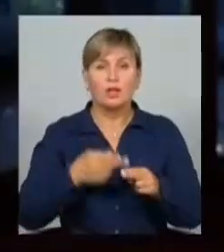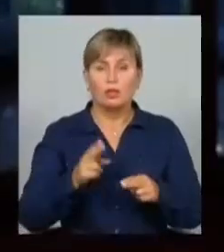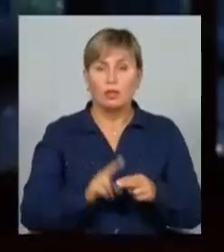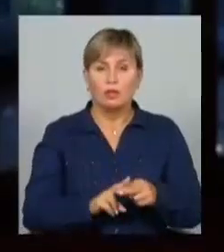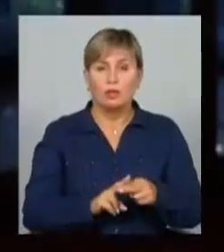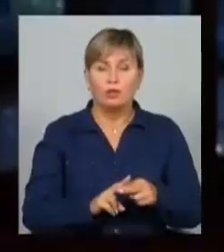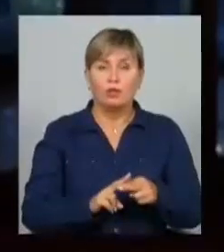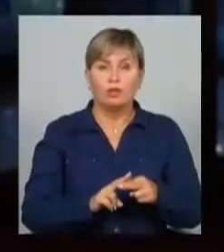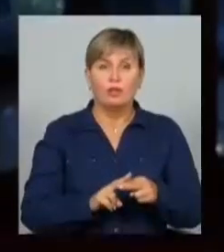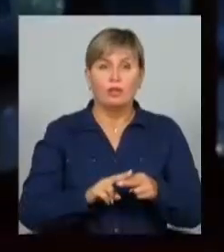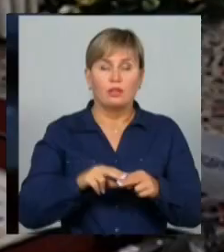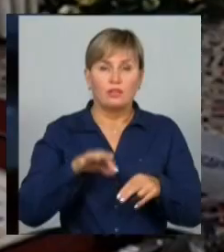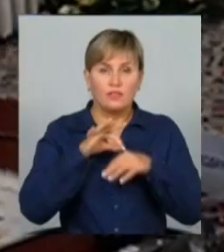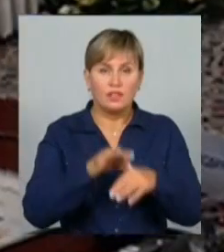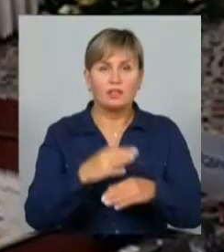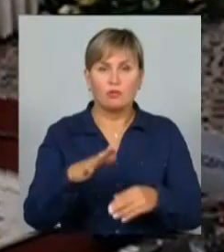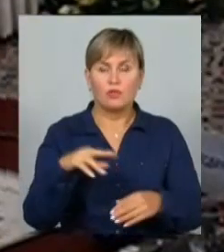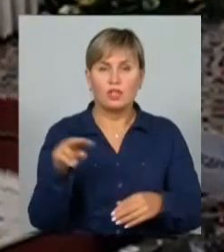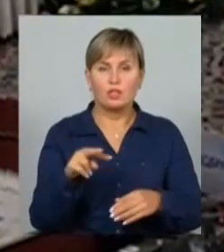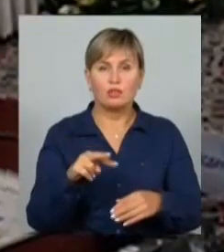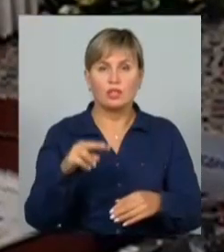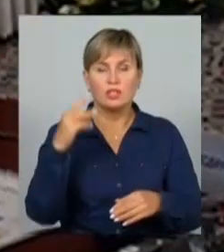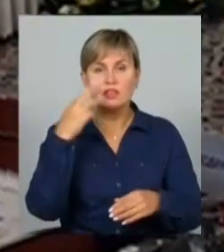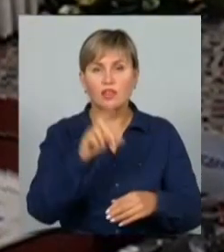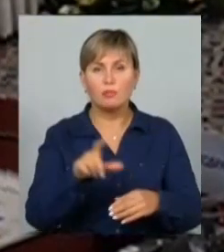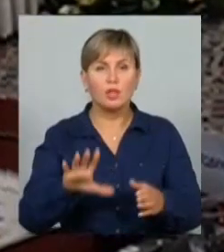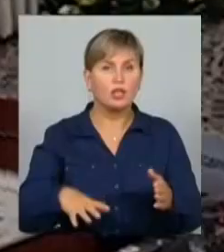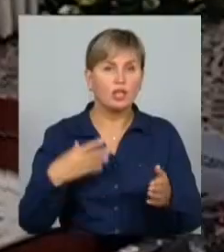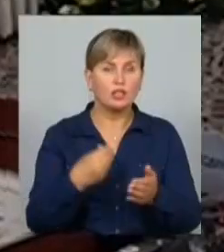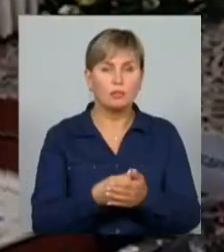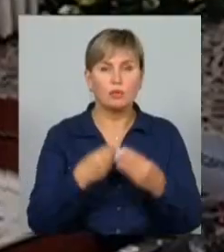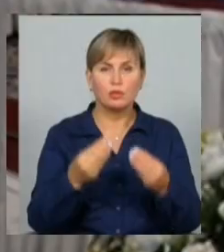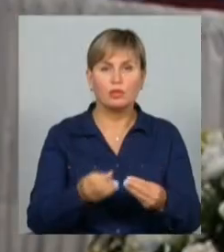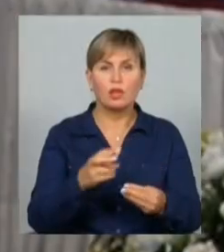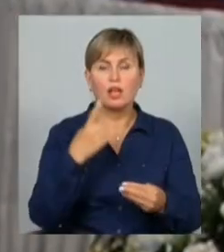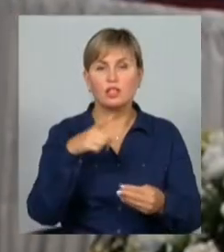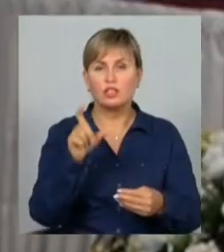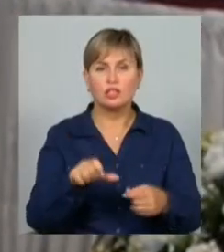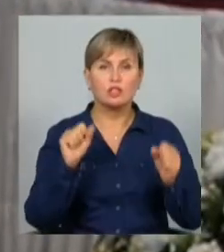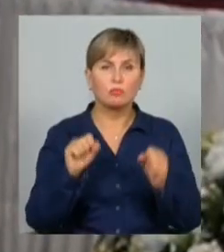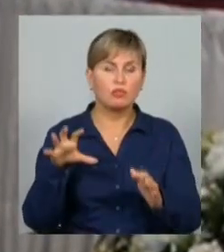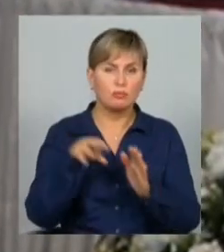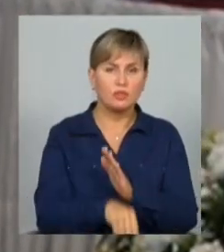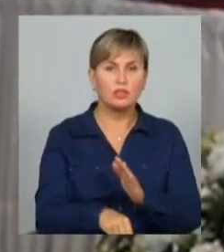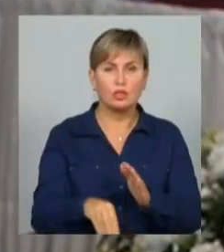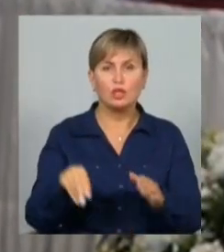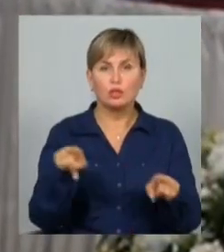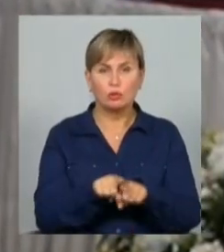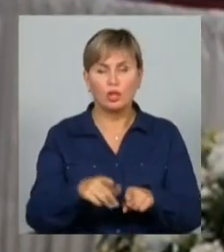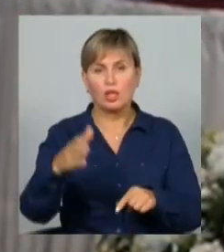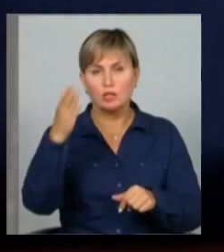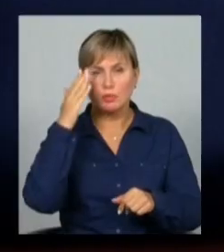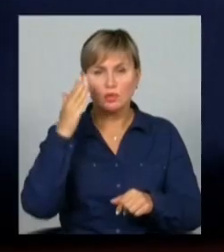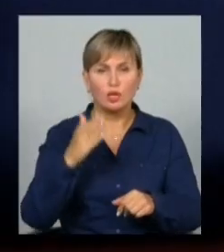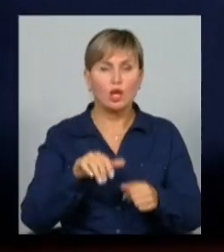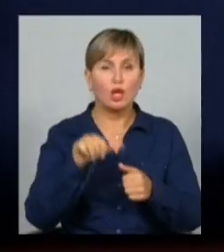которые ввели его в литературу. Современники до сих пор диву даются, как один человек смог вместить в себе столько способностей.